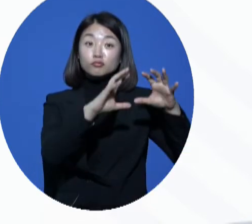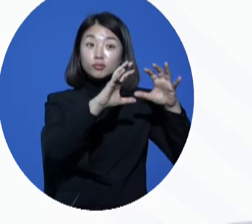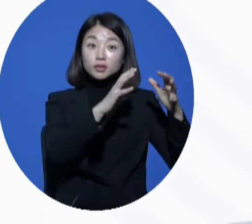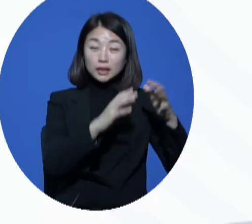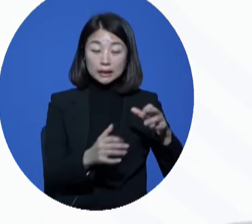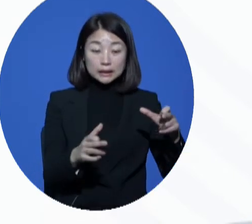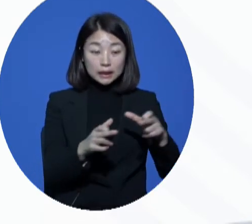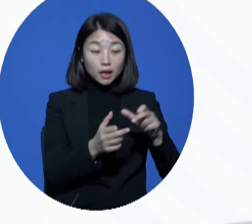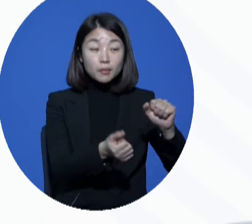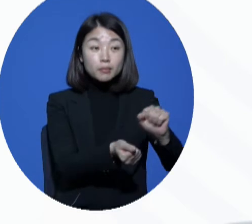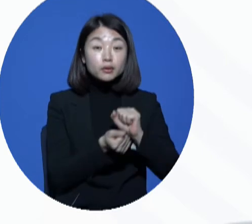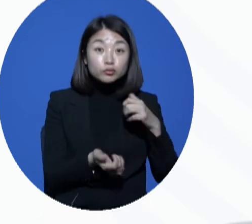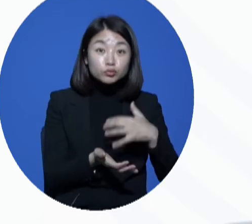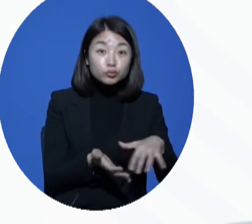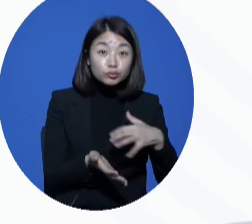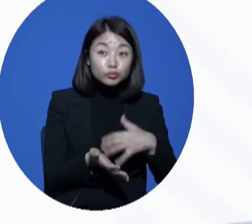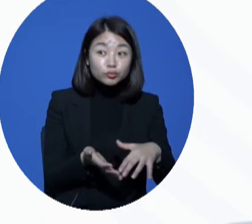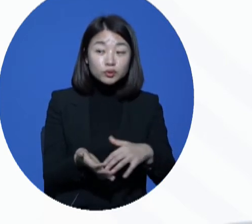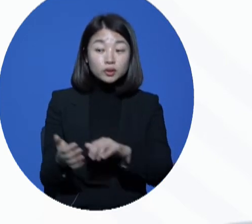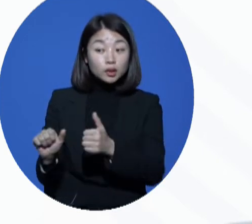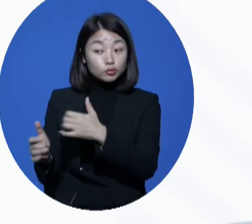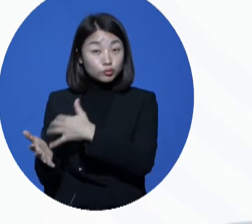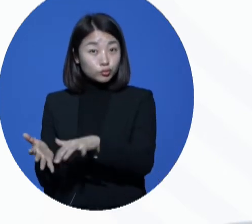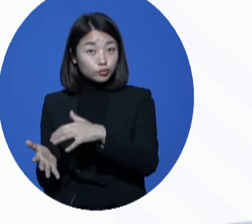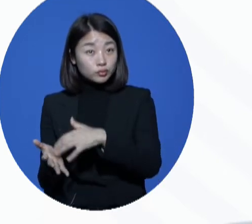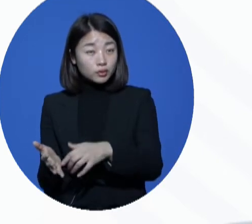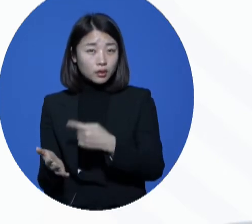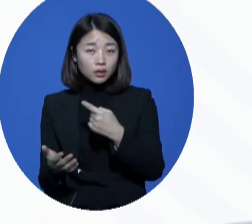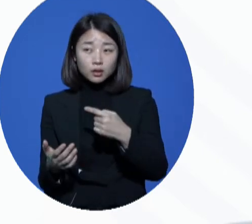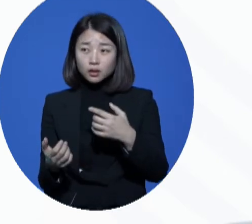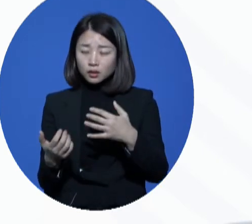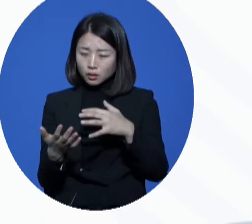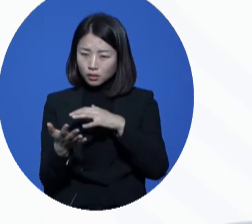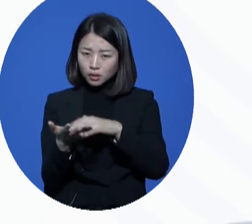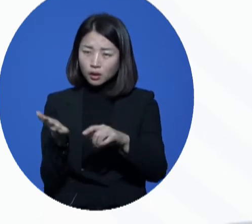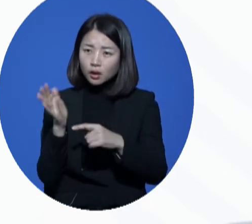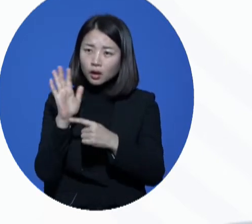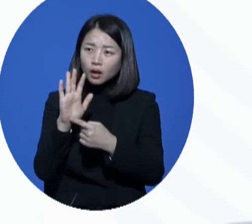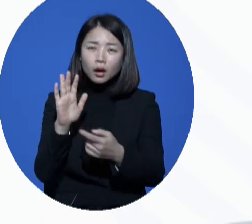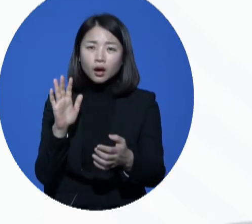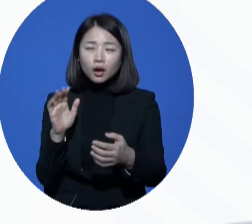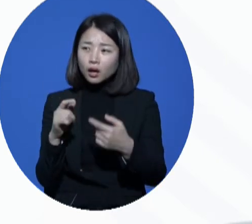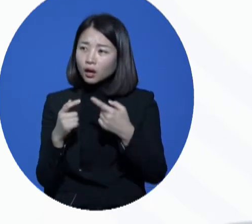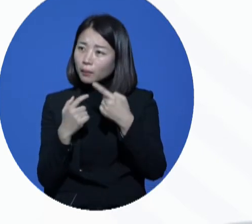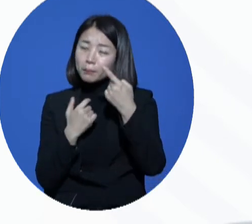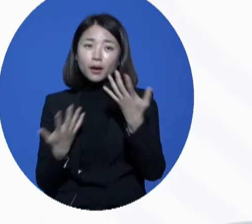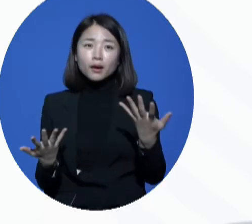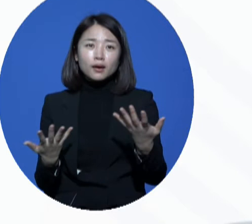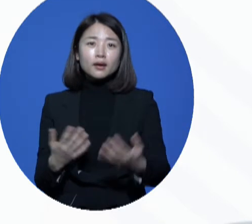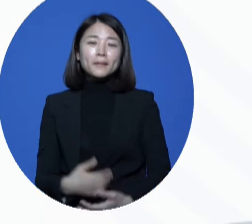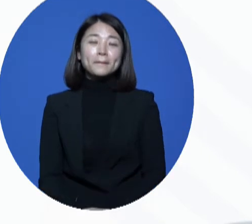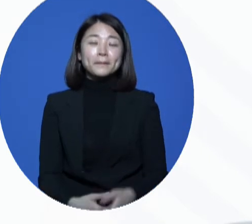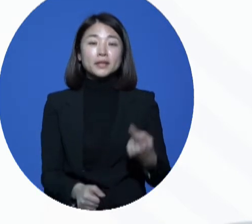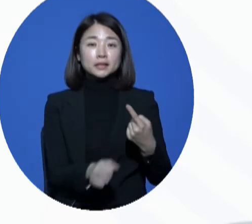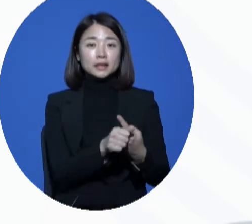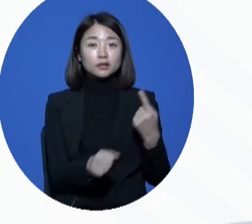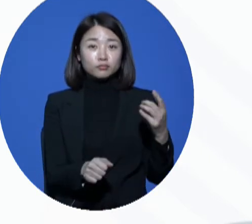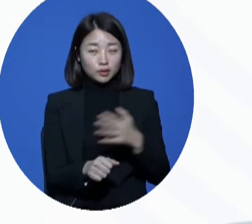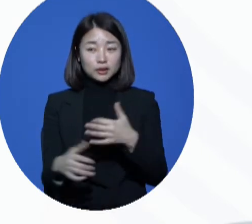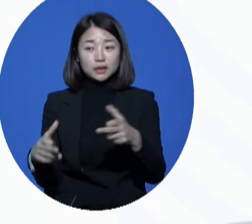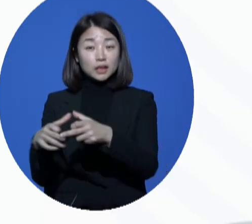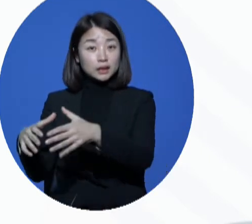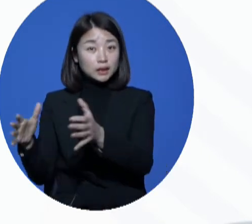장애인 확진자, 격리자, 사망자 통계가 제대로 관리되고 공개되지 않습니다. 이 부분에 대해서는 작년부터